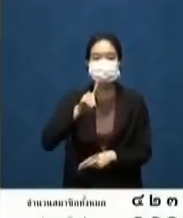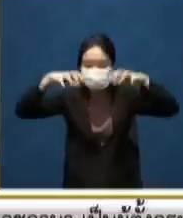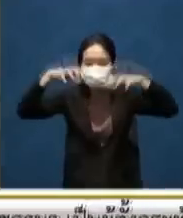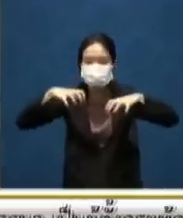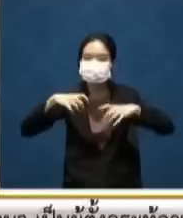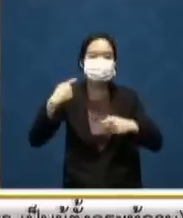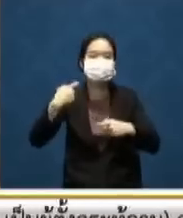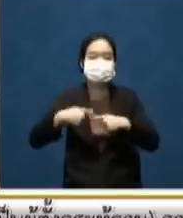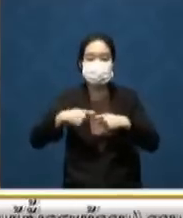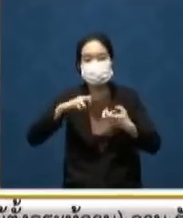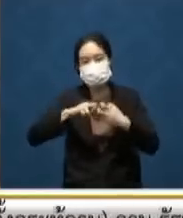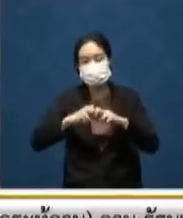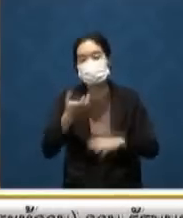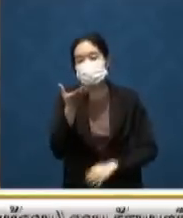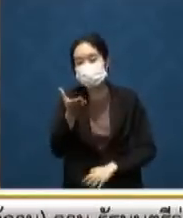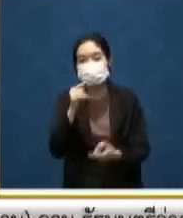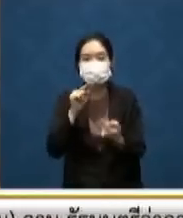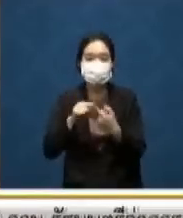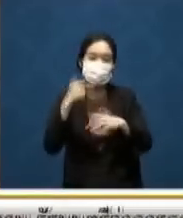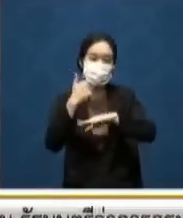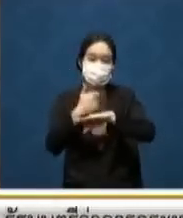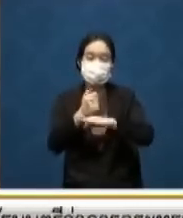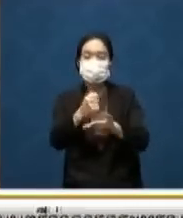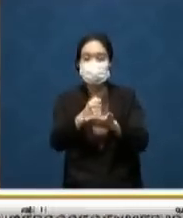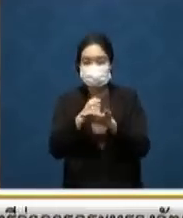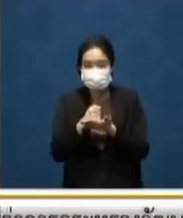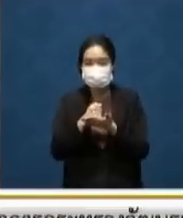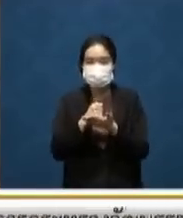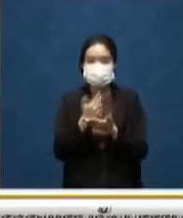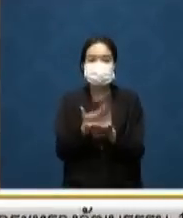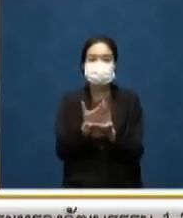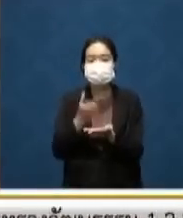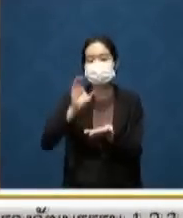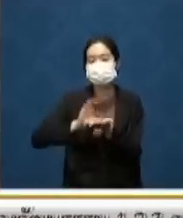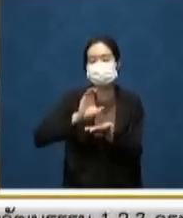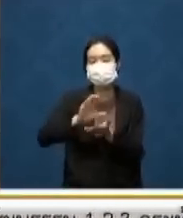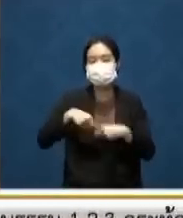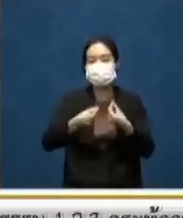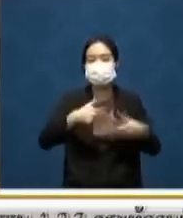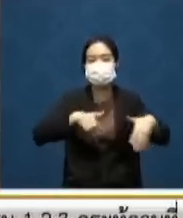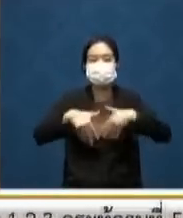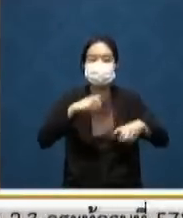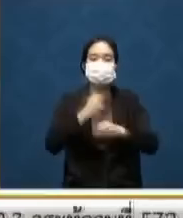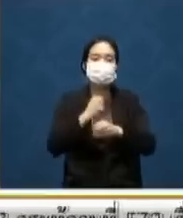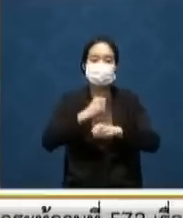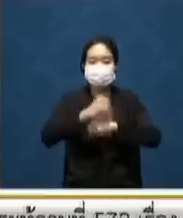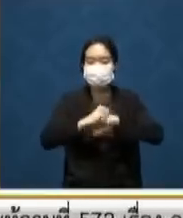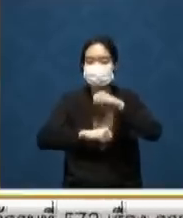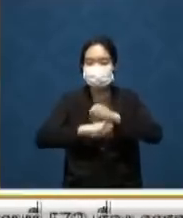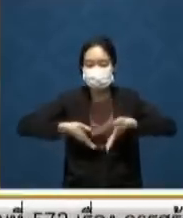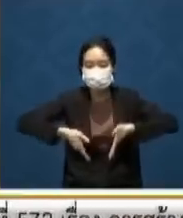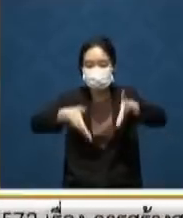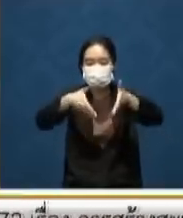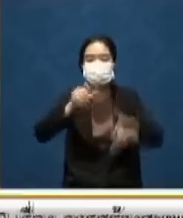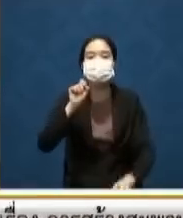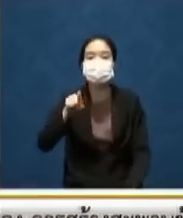สภาตายก็เนื่องจากว่าที่เรียกอย่างนี้เนี่ยมันล่มบ่อยเหลือเกินนะครับก็อาจจะเรียกว่าหมดความชอบธรรม